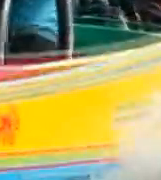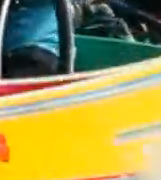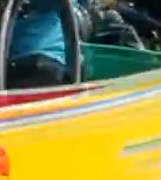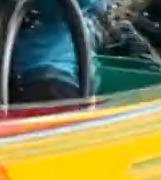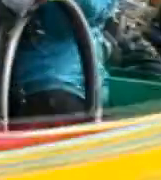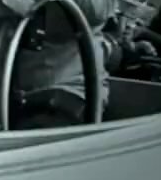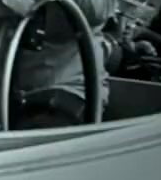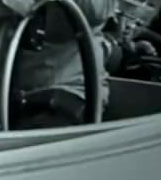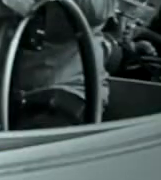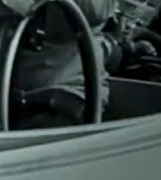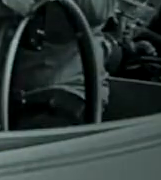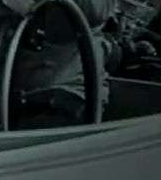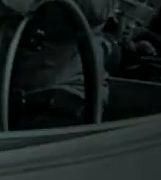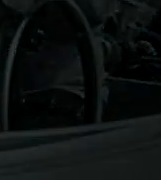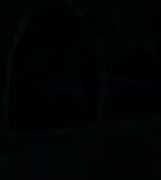ครับ